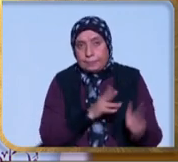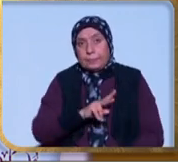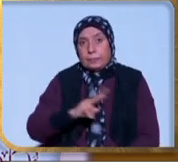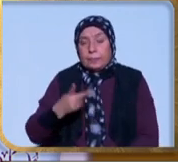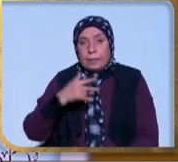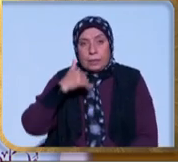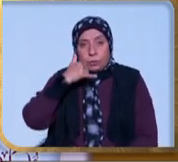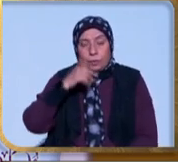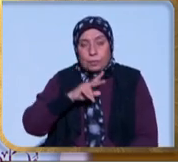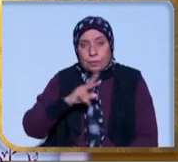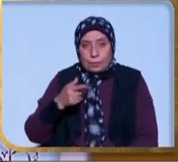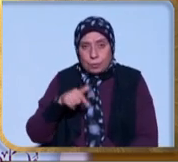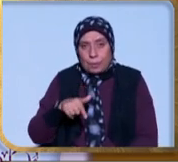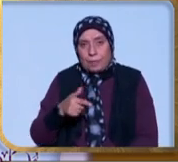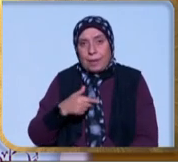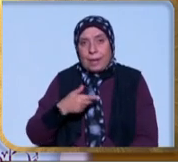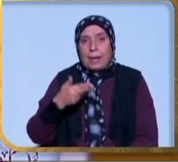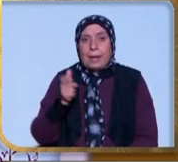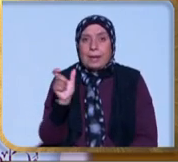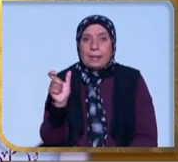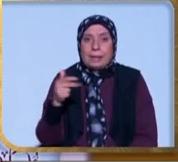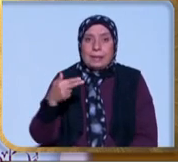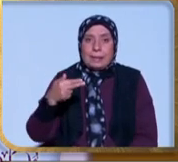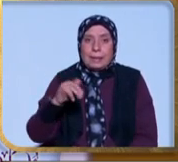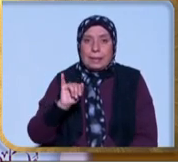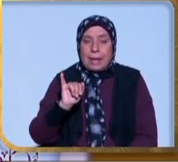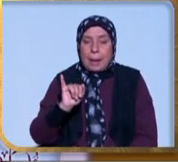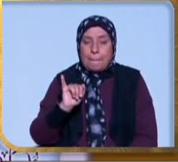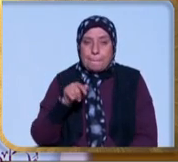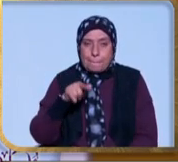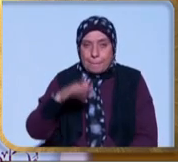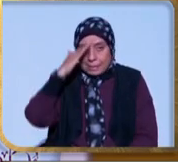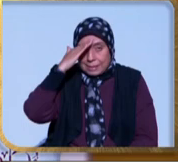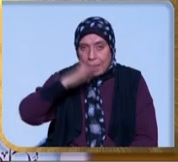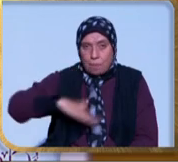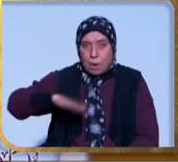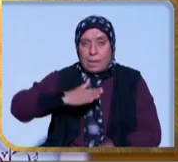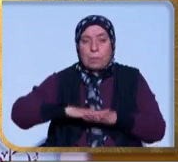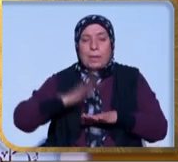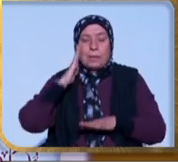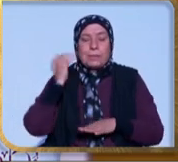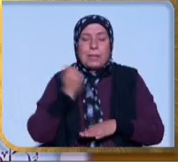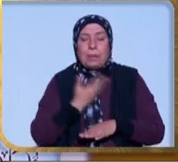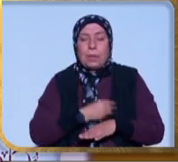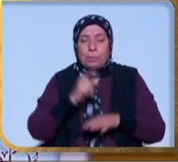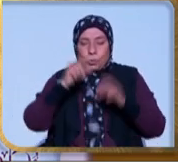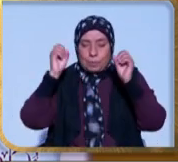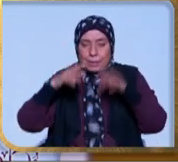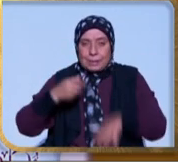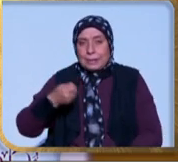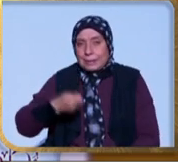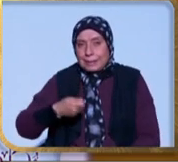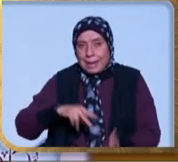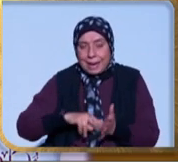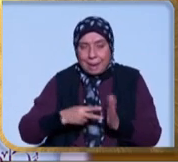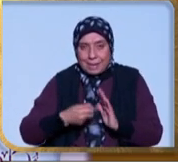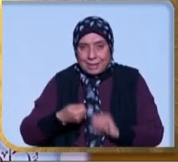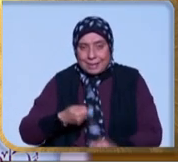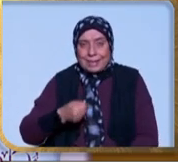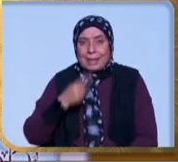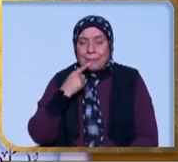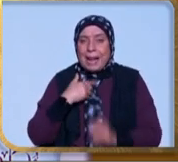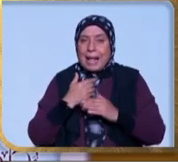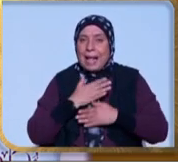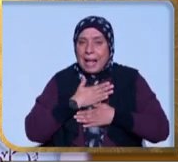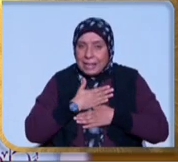نغم. السلام عليكم. عليكم السلام ورحمة الله تعالى. ازي حضرتك عاملة ايه؟ الحمد لله يا أستاذة نغم. أنا أسفة على الإزعاج